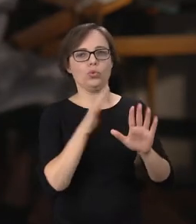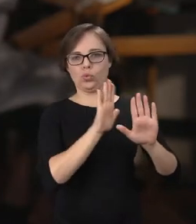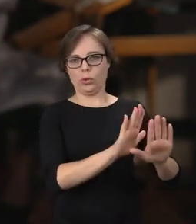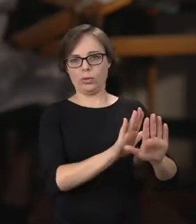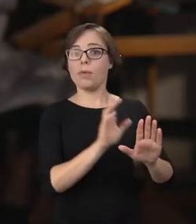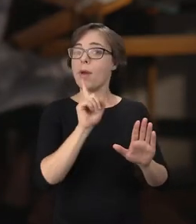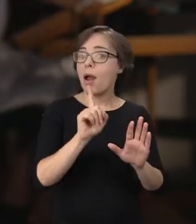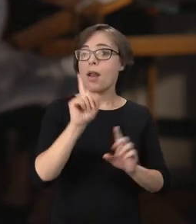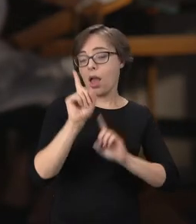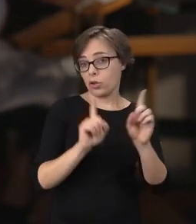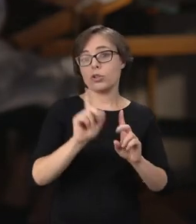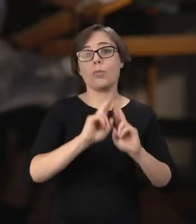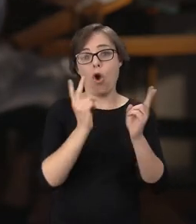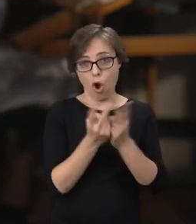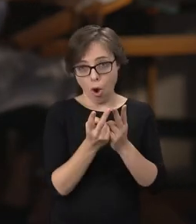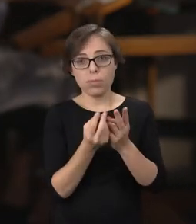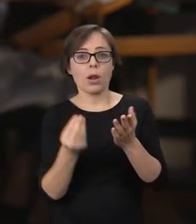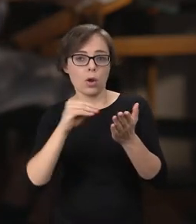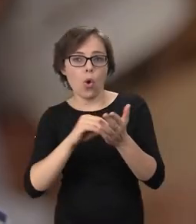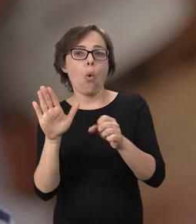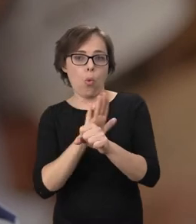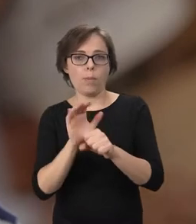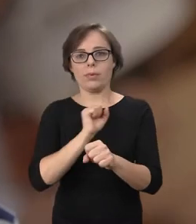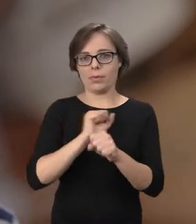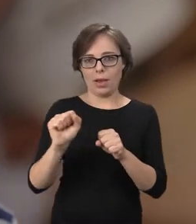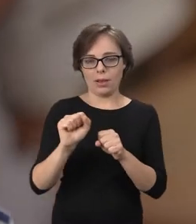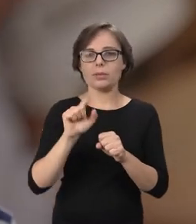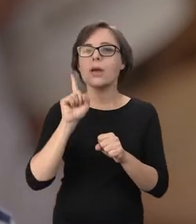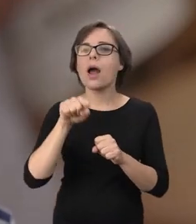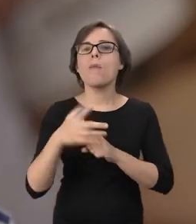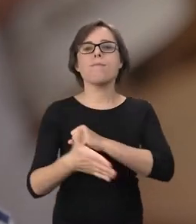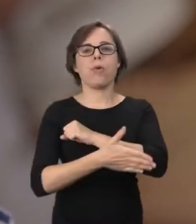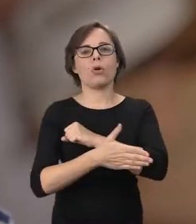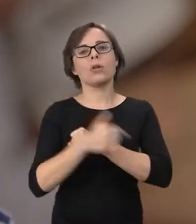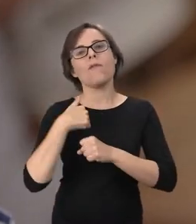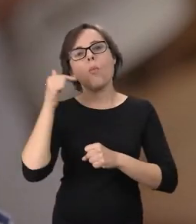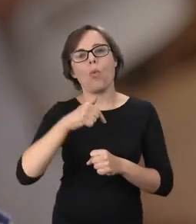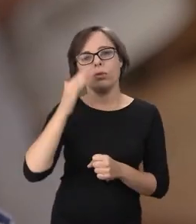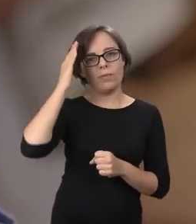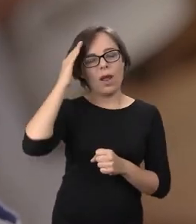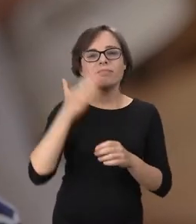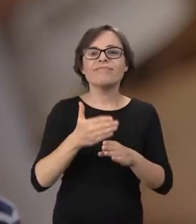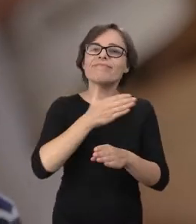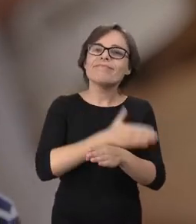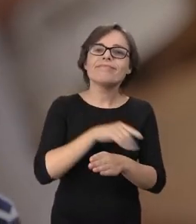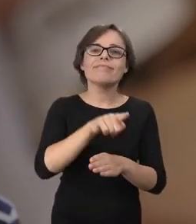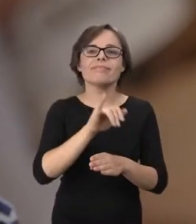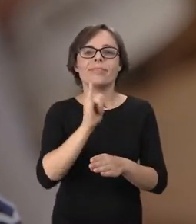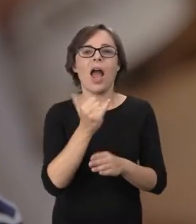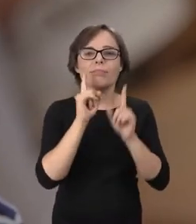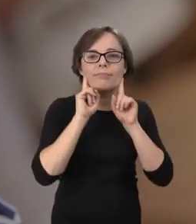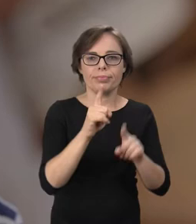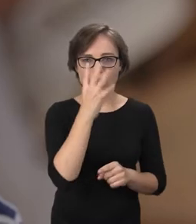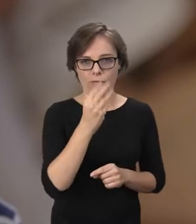są obiekty, w których rekonstrukcję przeprowadzamy w oparciu o przesłanki, jeżeli mamy takie